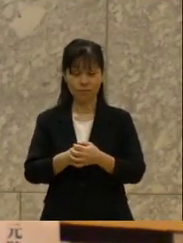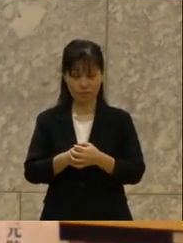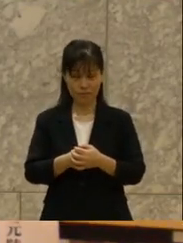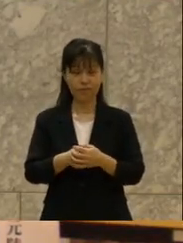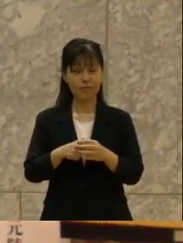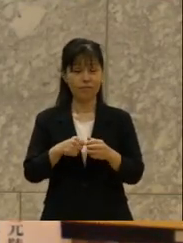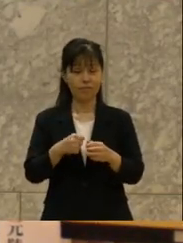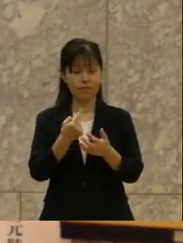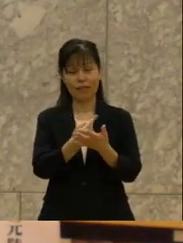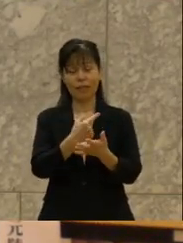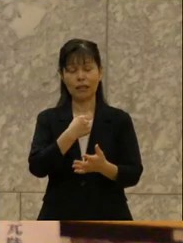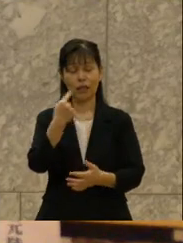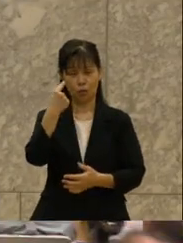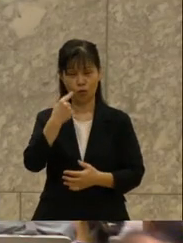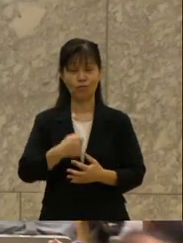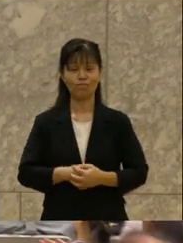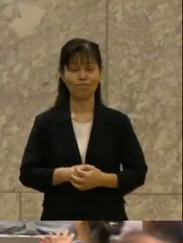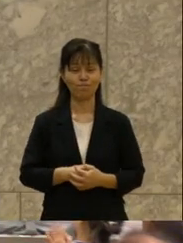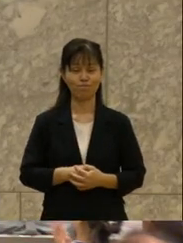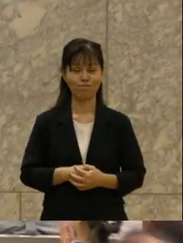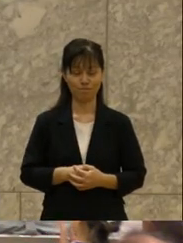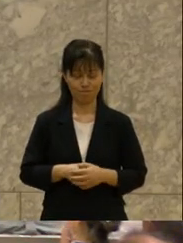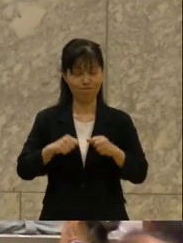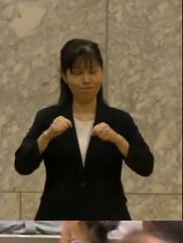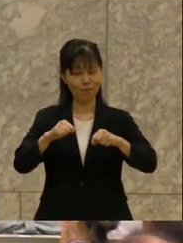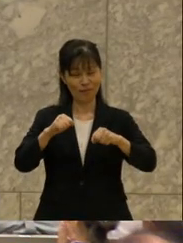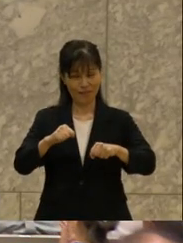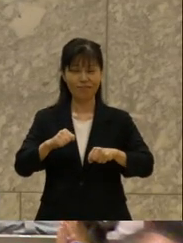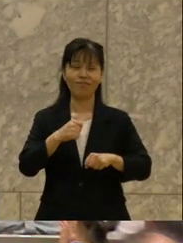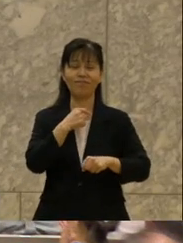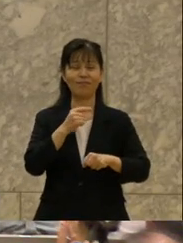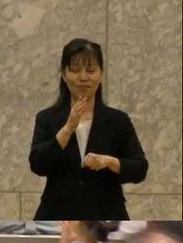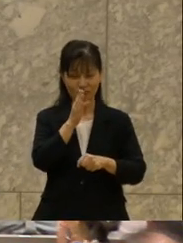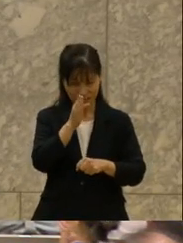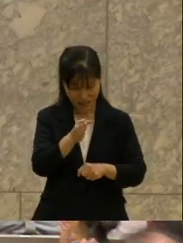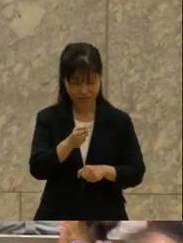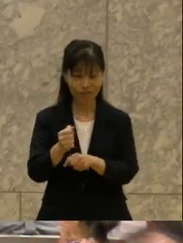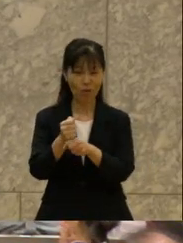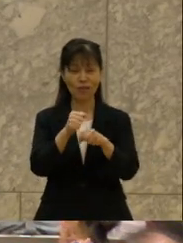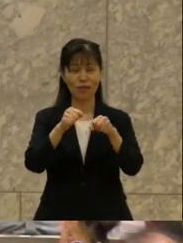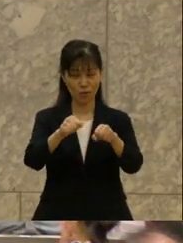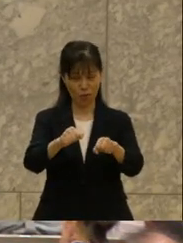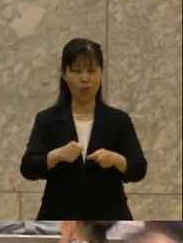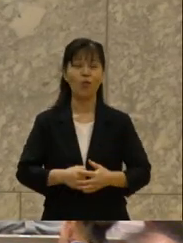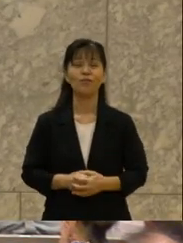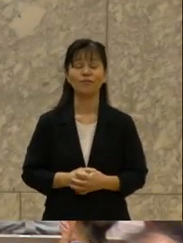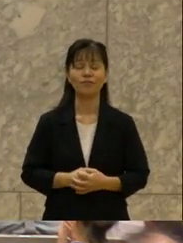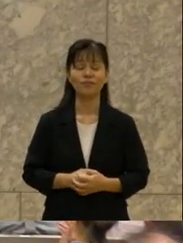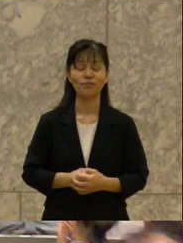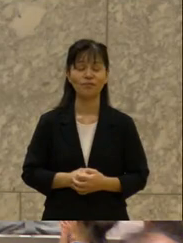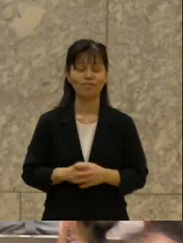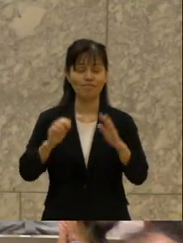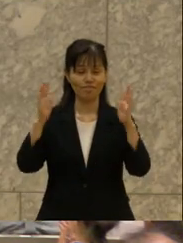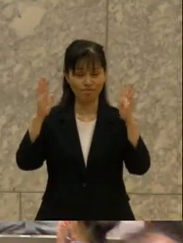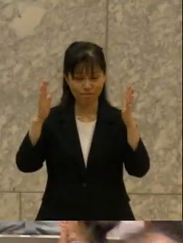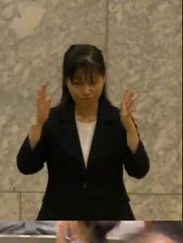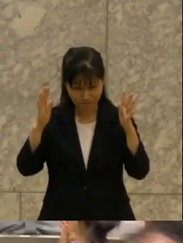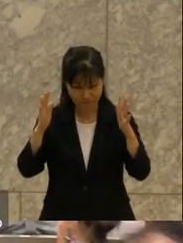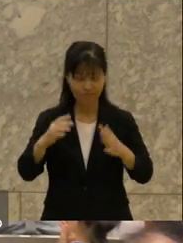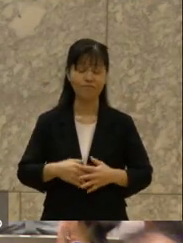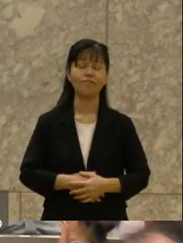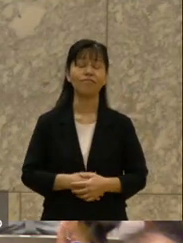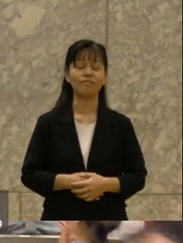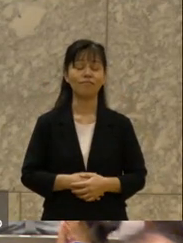伝わるものがあればいいなと思いますどうぞあの頑張っていただければと思います皆さん応援しましょうありがとうございましたありがとうございました